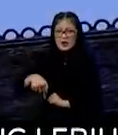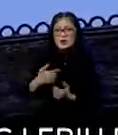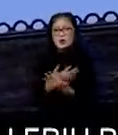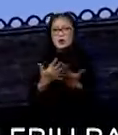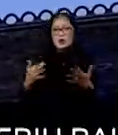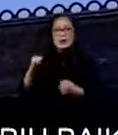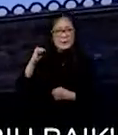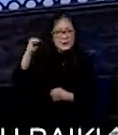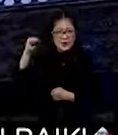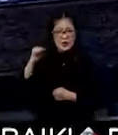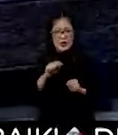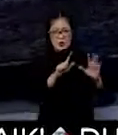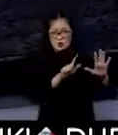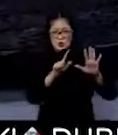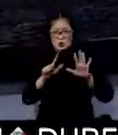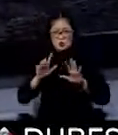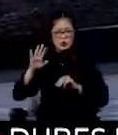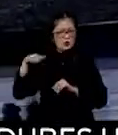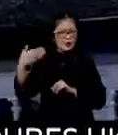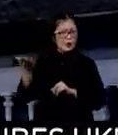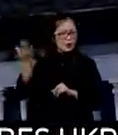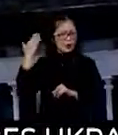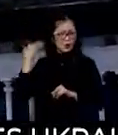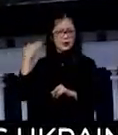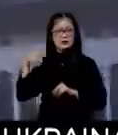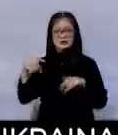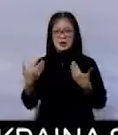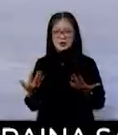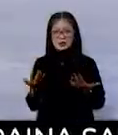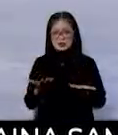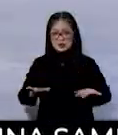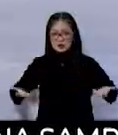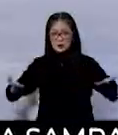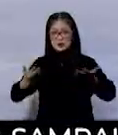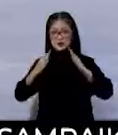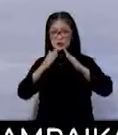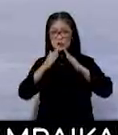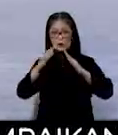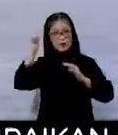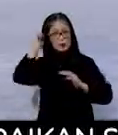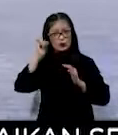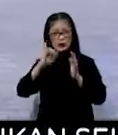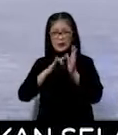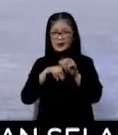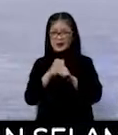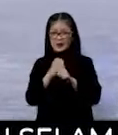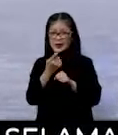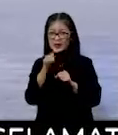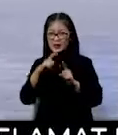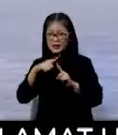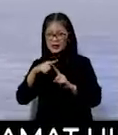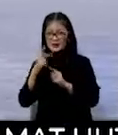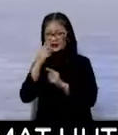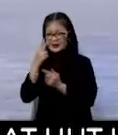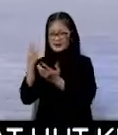tahun dan membangun bangsa kita sendiri. Seperti apakah kondisi rumah Bu Inggit Garnasih saat ini? Berikut liputannya untuk Anda.